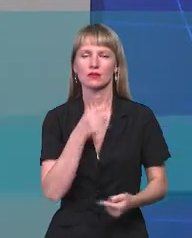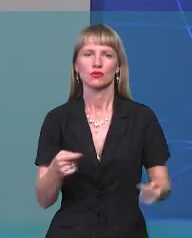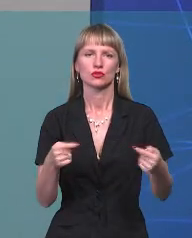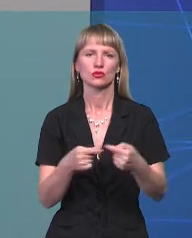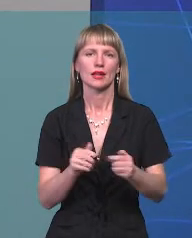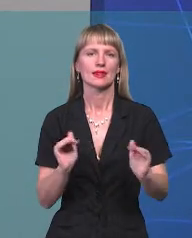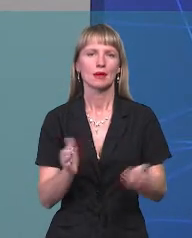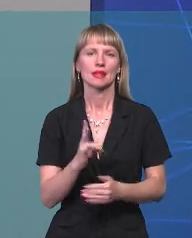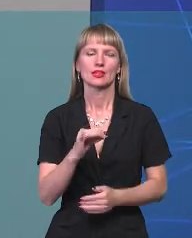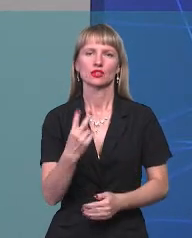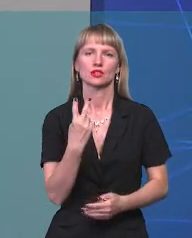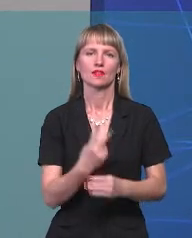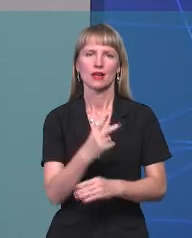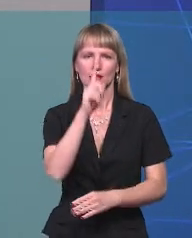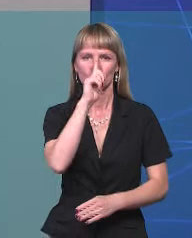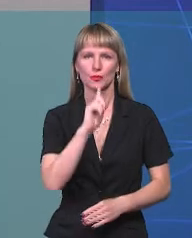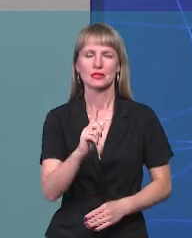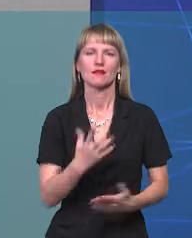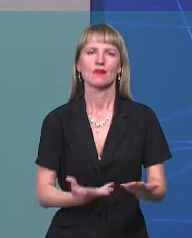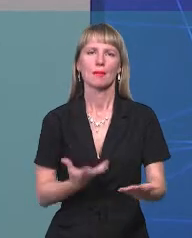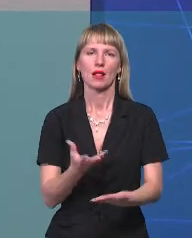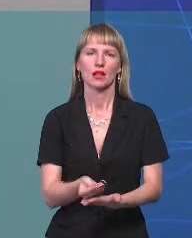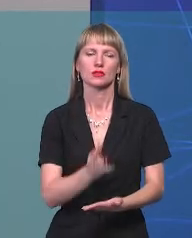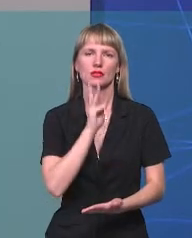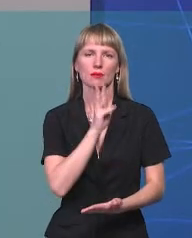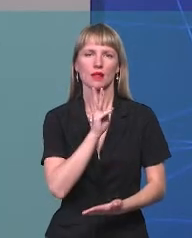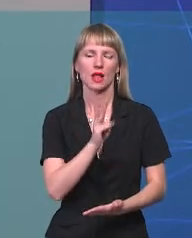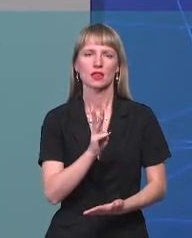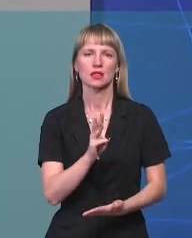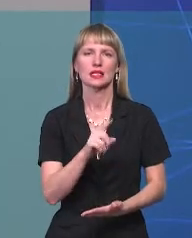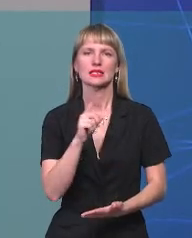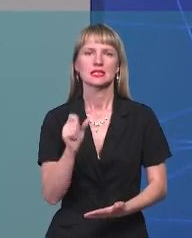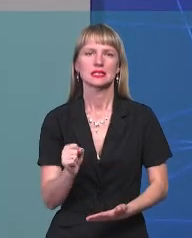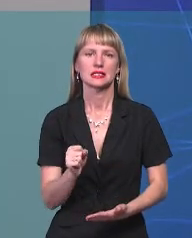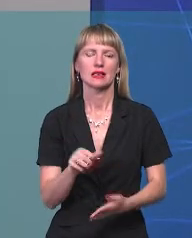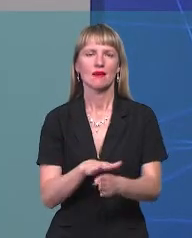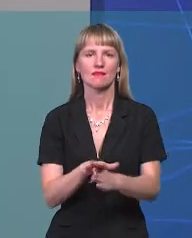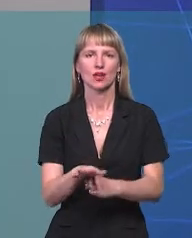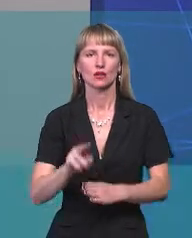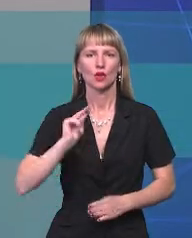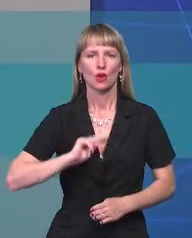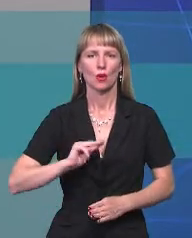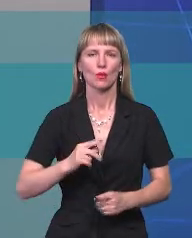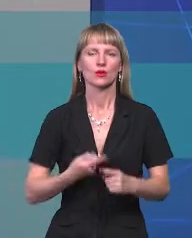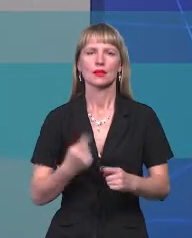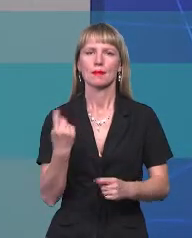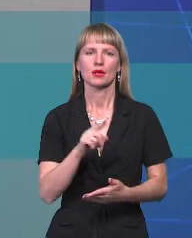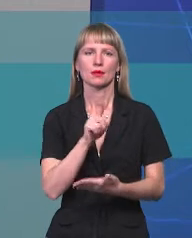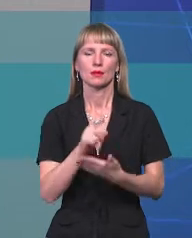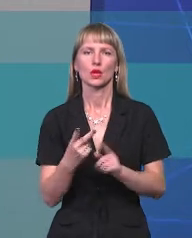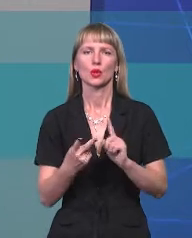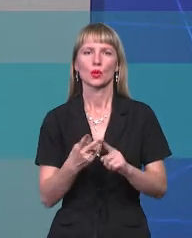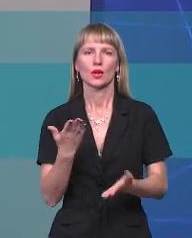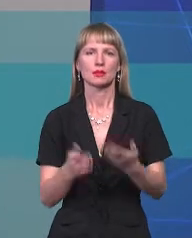не менше ніж два рази в місяць, виплачуватись заробітна плата за виконану роботу. Це перше питання. Друге,